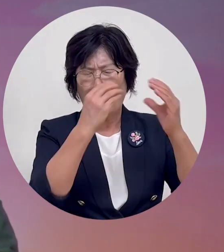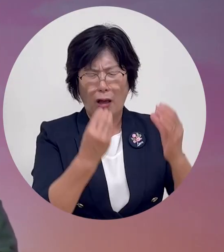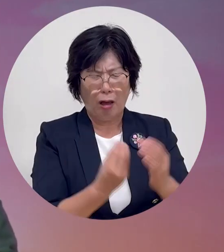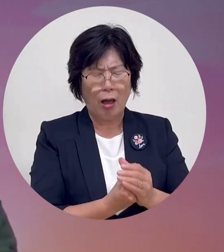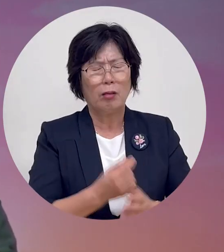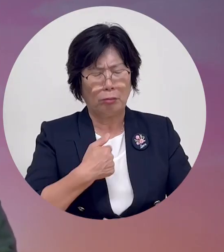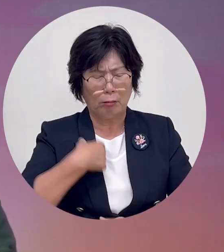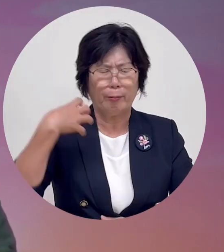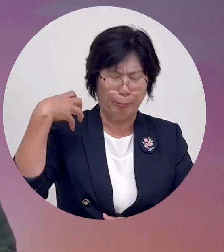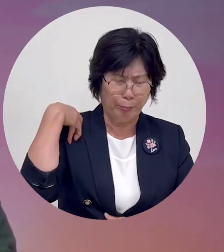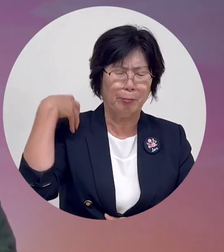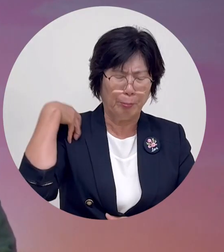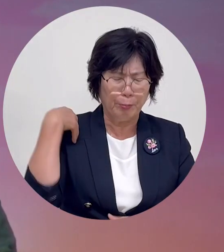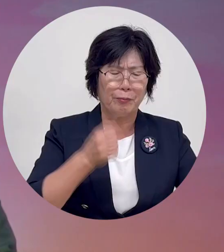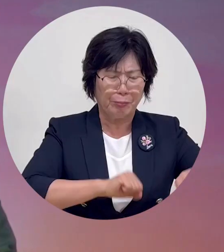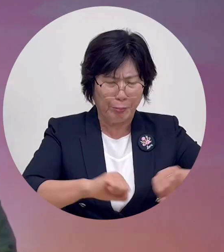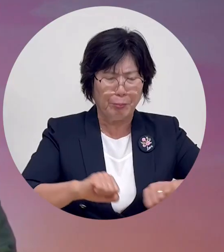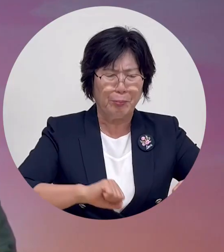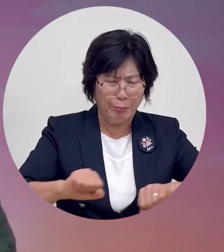하고